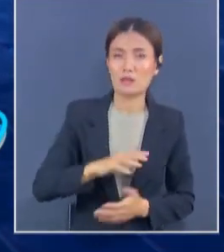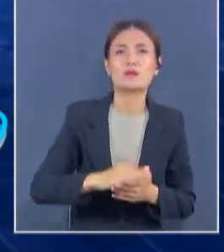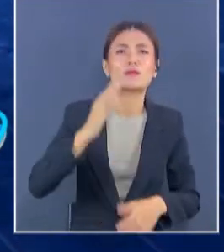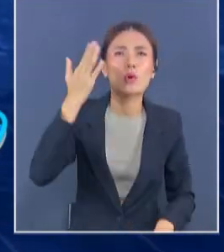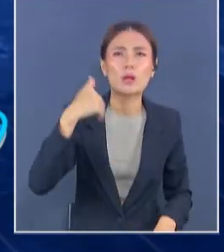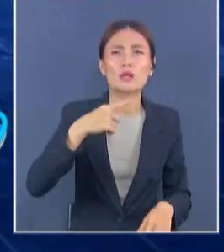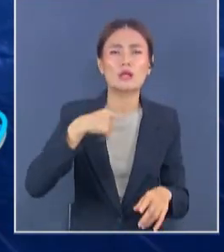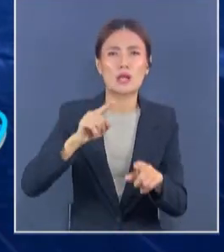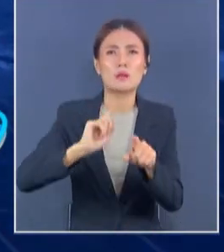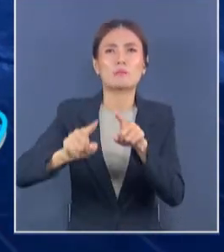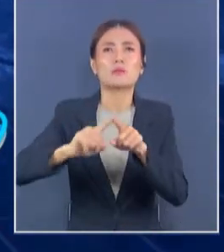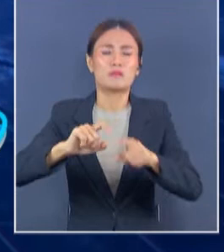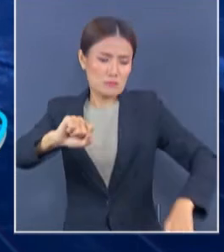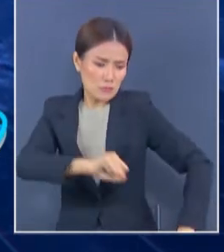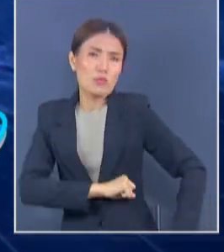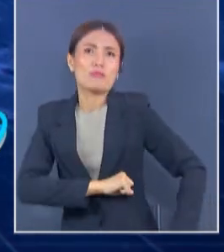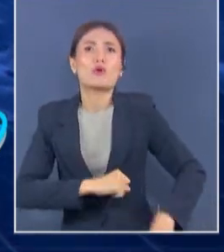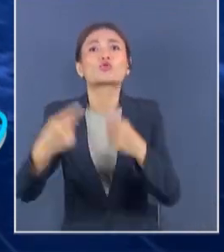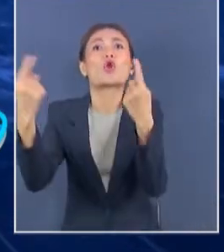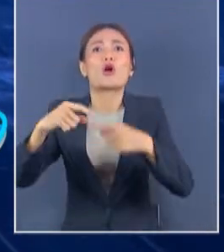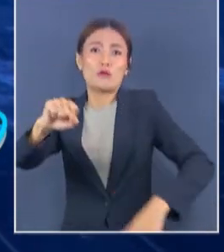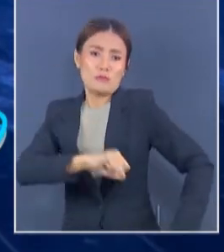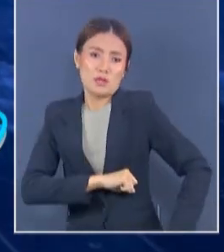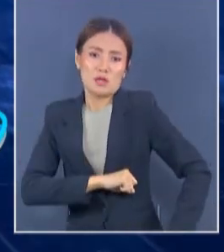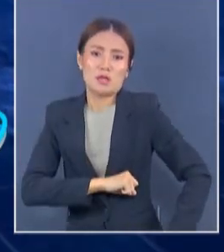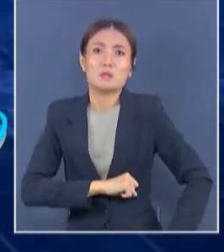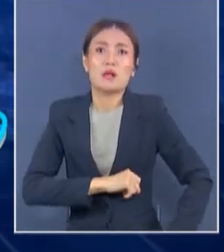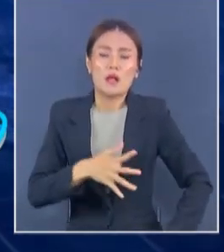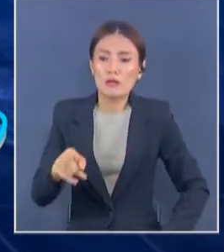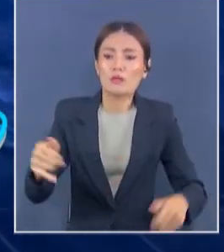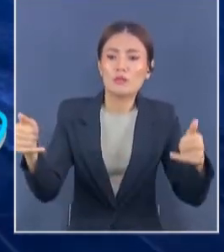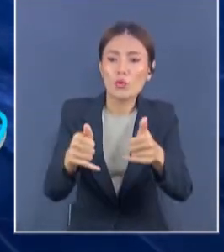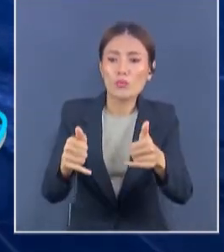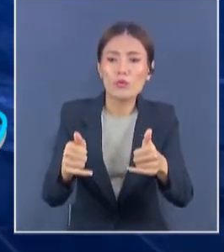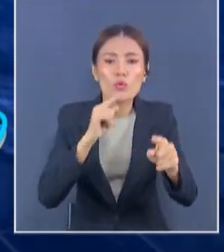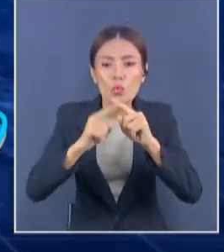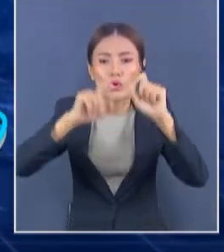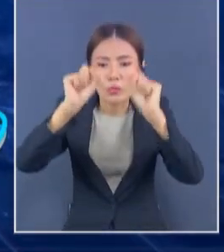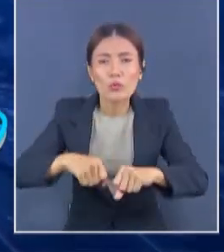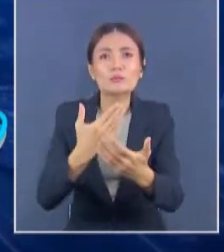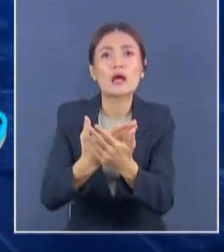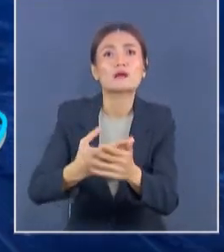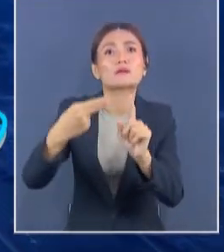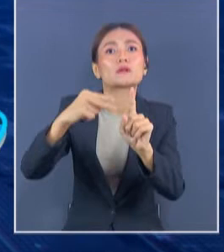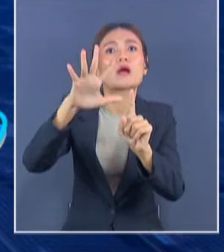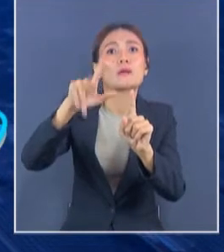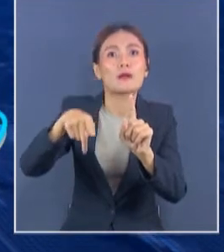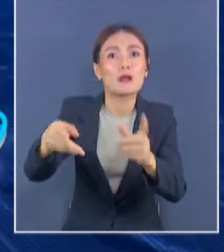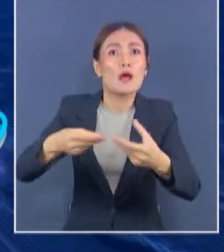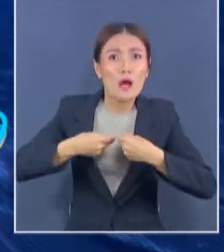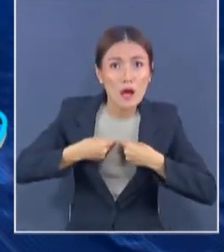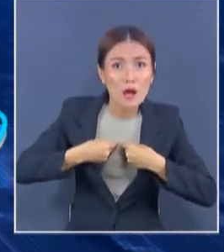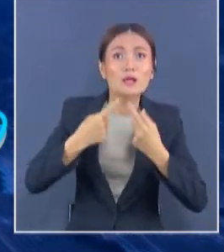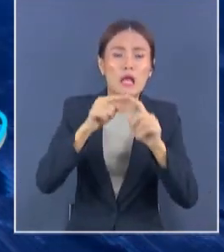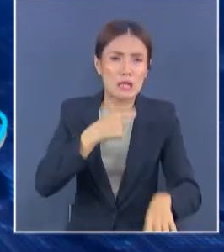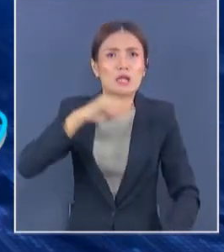เกือบทะลุปอดครับแล้วคู่กรณีเนี่ยตกลงจ่ายค่าสินไหมให้ครับเป็นเงิน 15,000บาทแต่ว่าหลังจาก